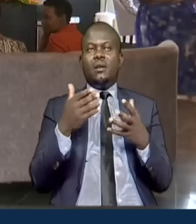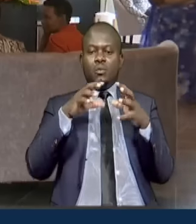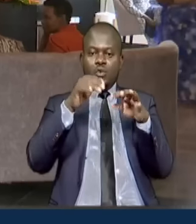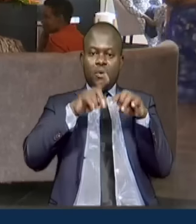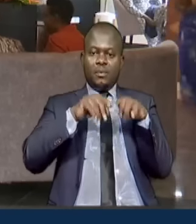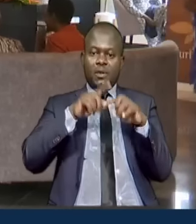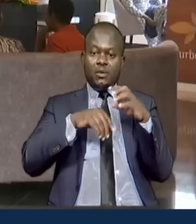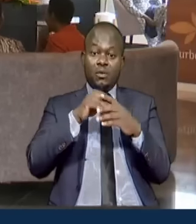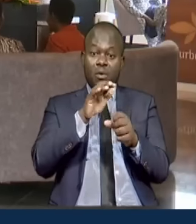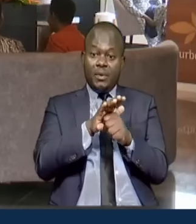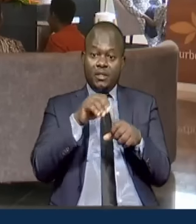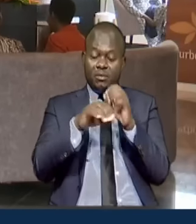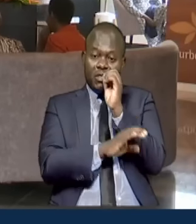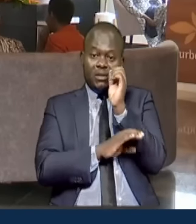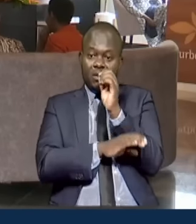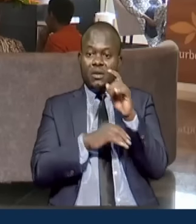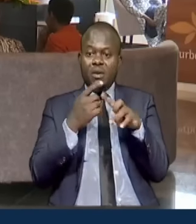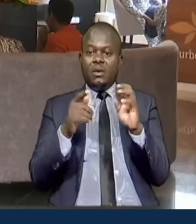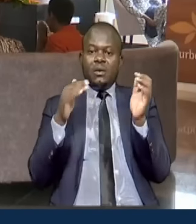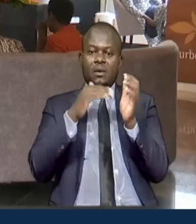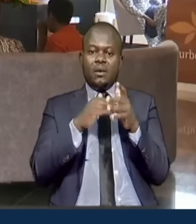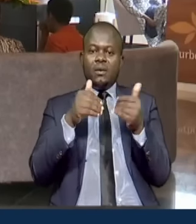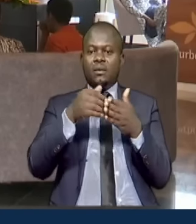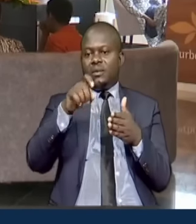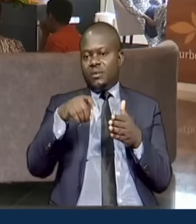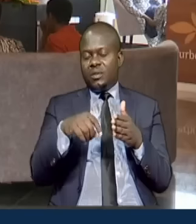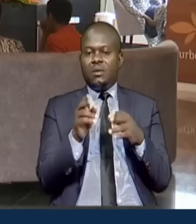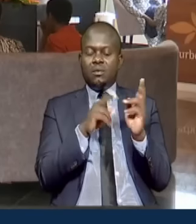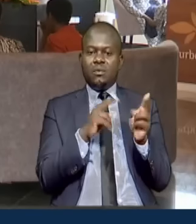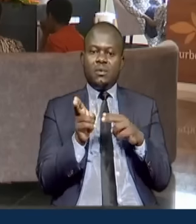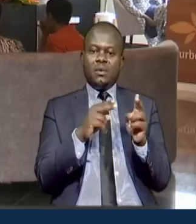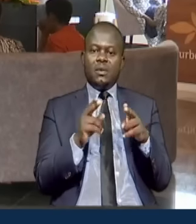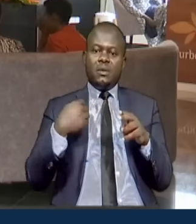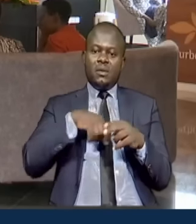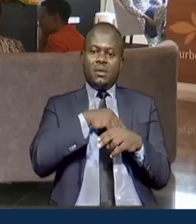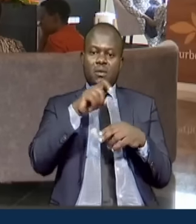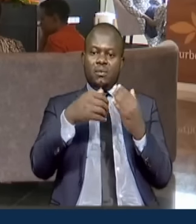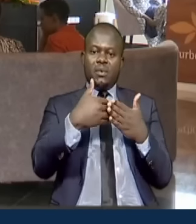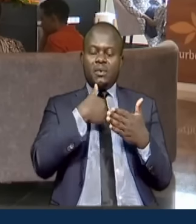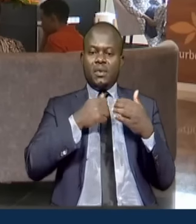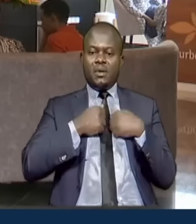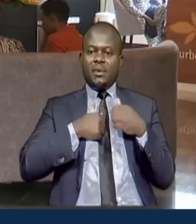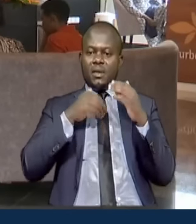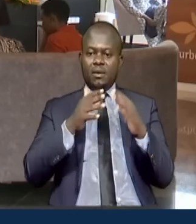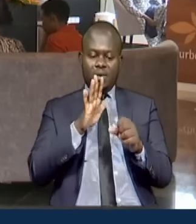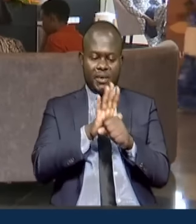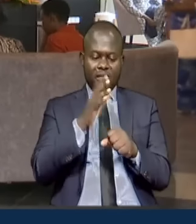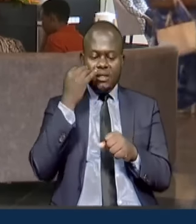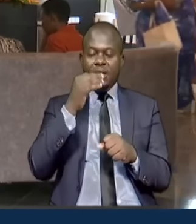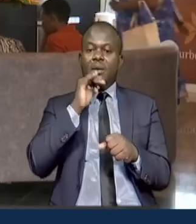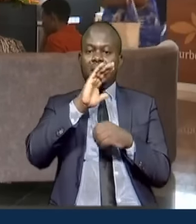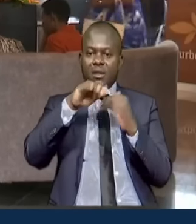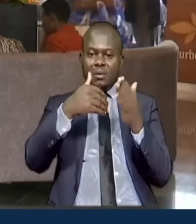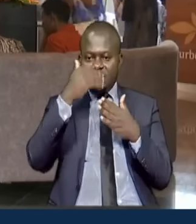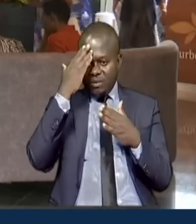uri majoritaire muri iki gihugu, ariko dukeneye n'ubundi ko twagira abanyarwanda benshi niba atari bose, kugira